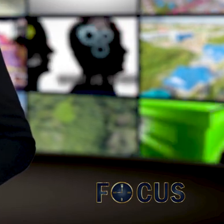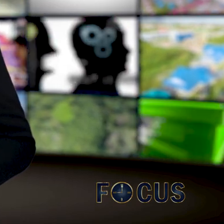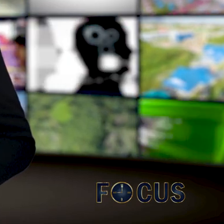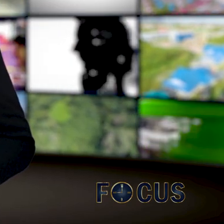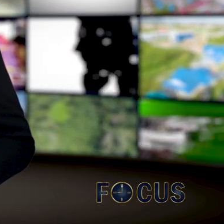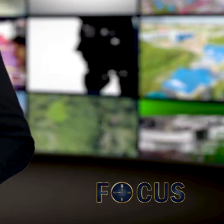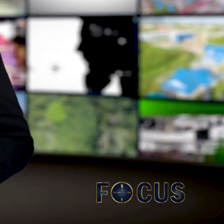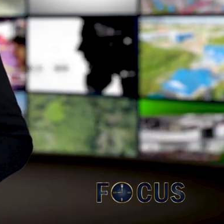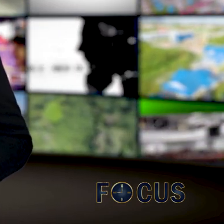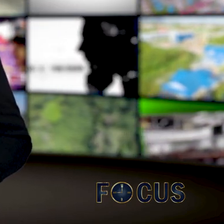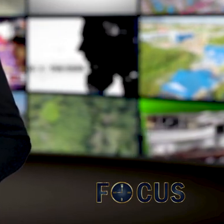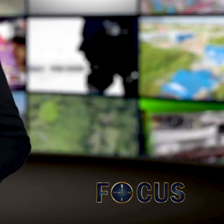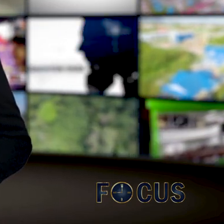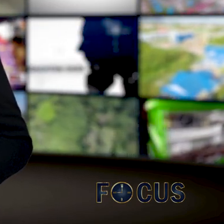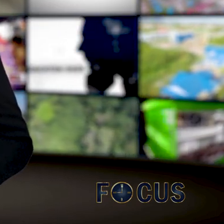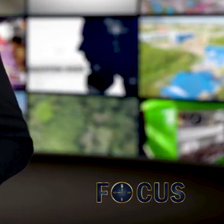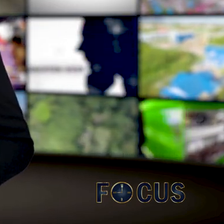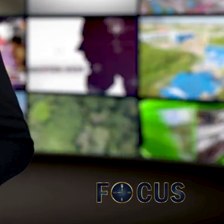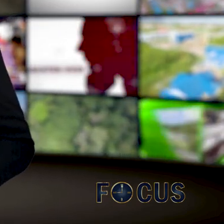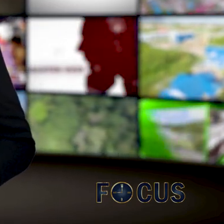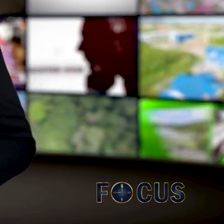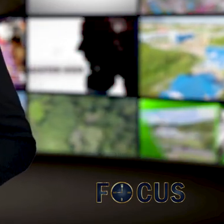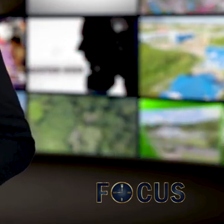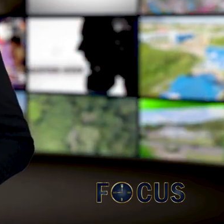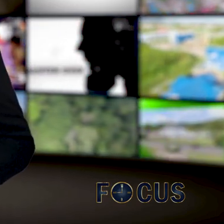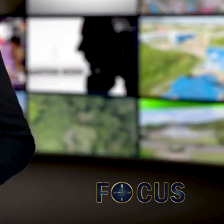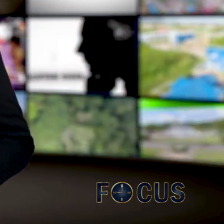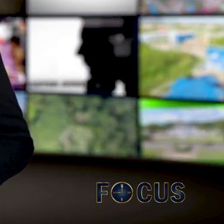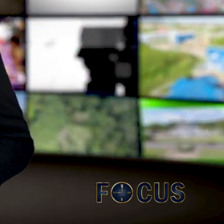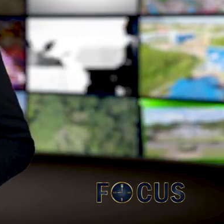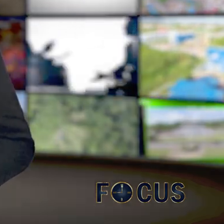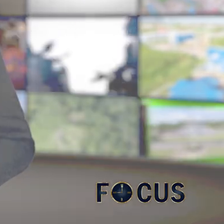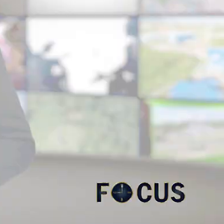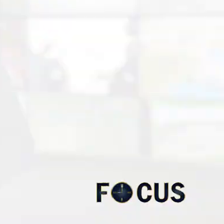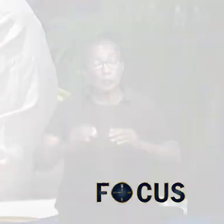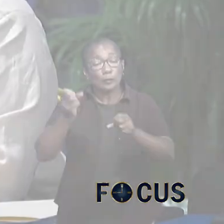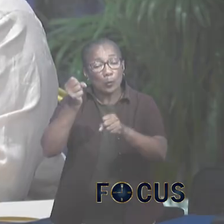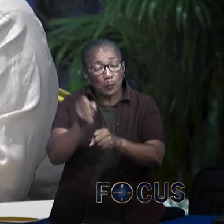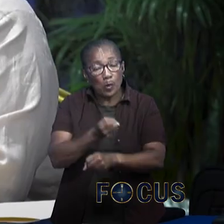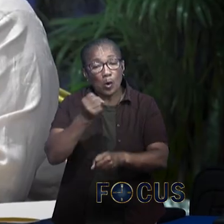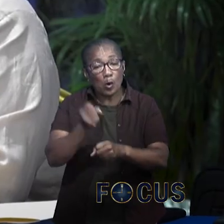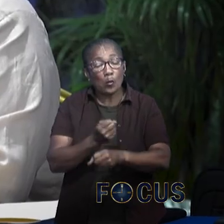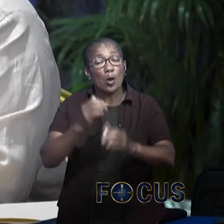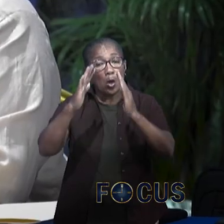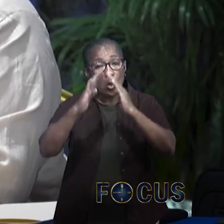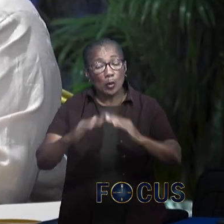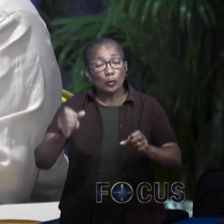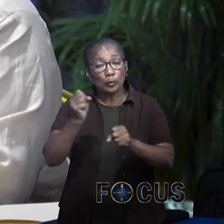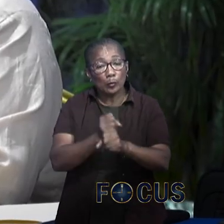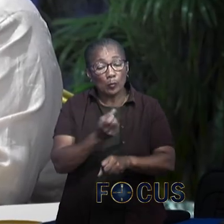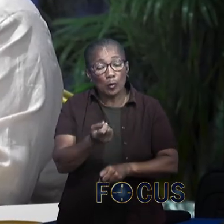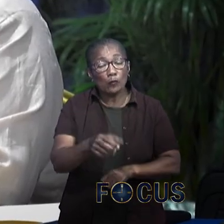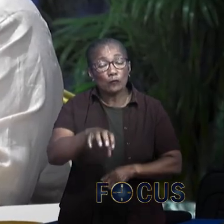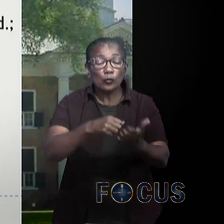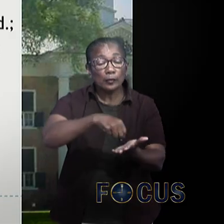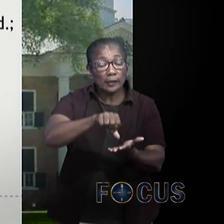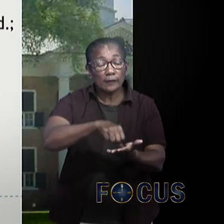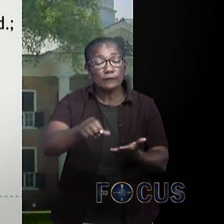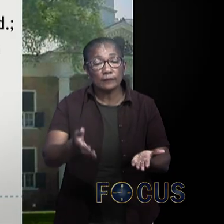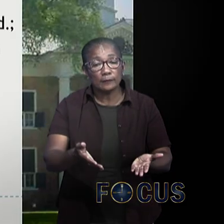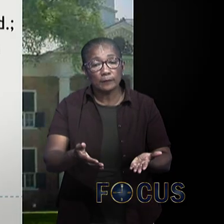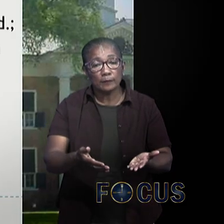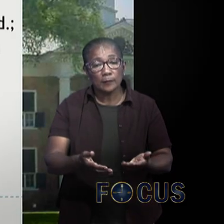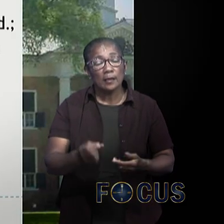deze crisis zal duren en of zij zich zal herhalen. De regering heeft daarom gemeend een sociaal-economisch pakket ter ondersteuning naar de